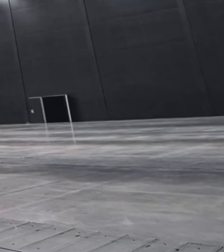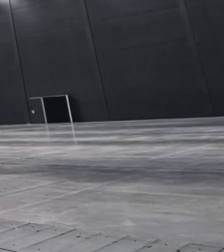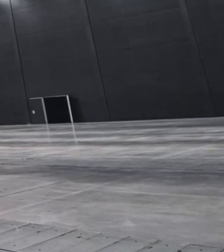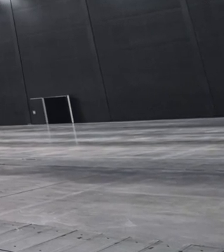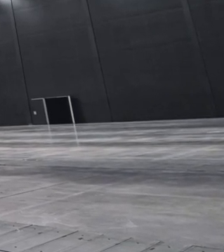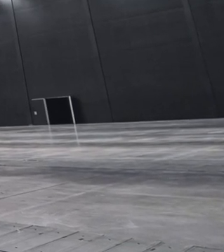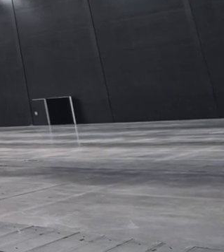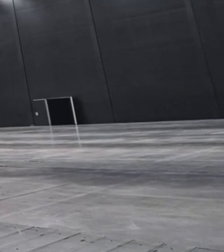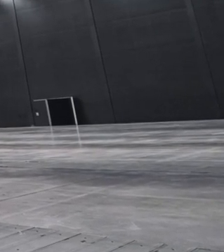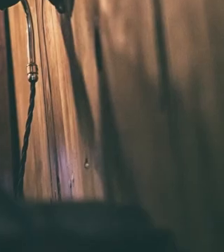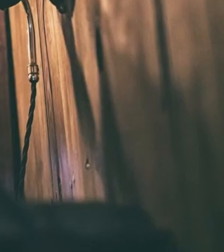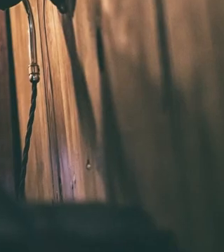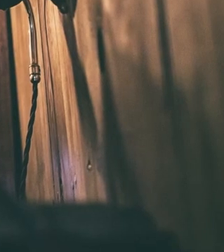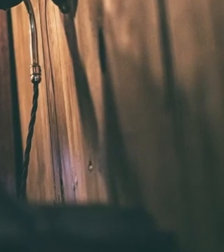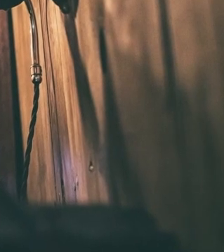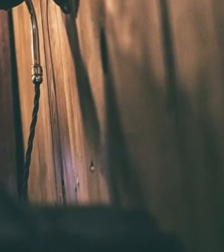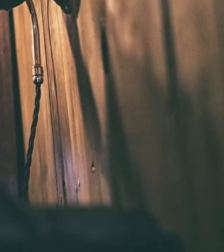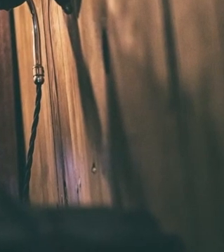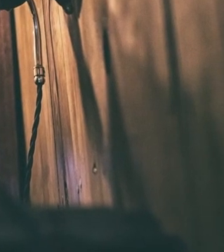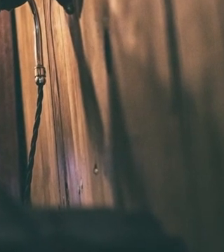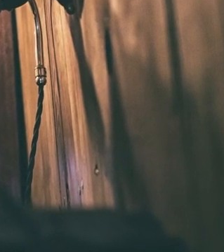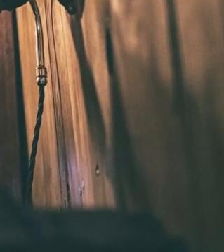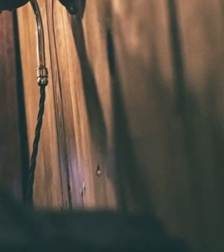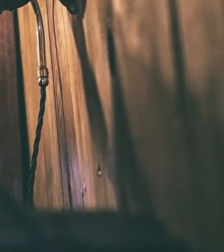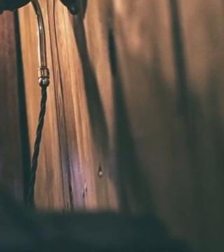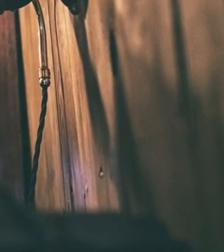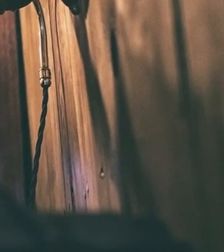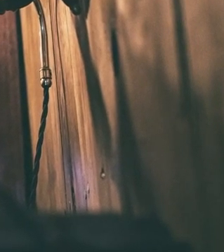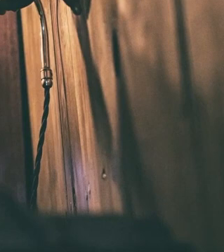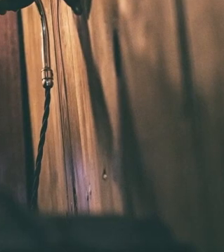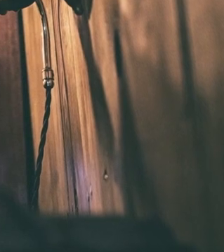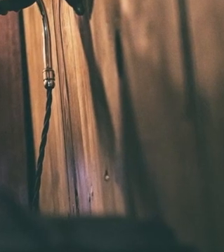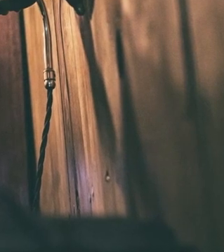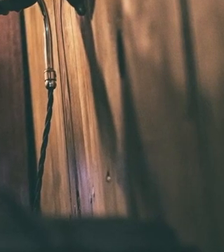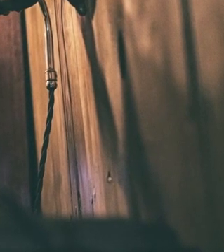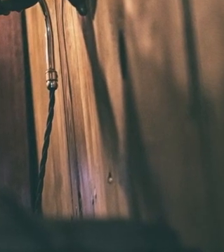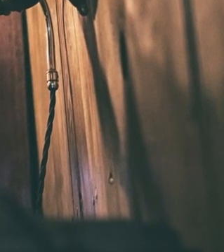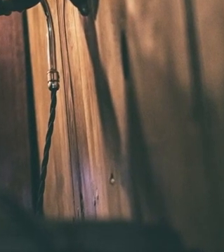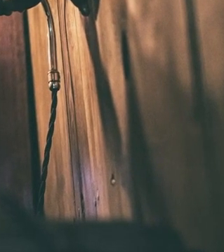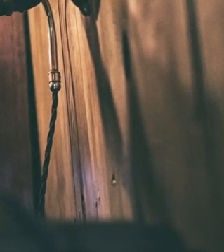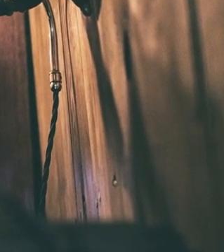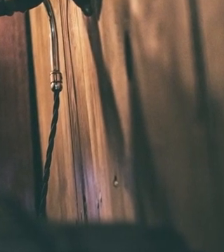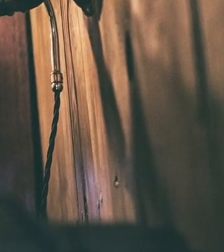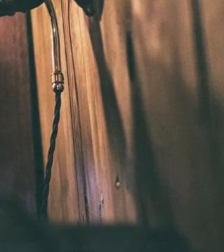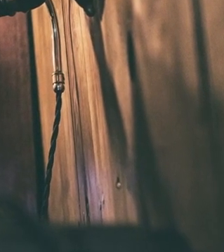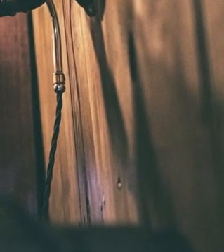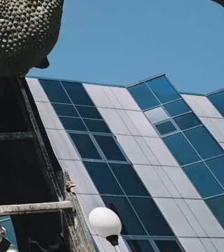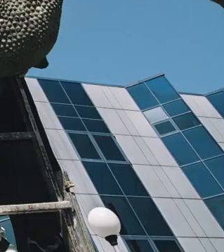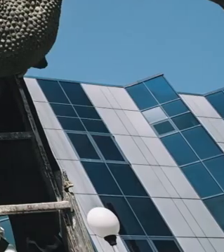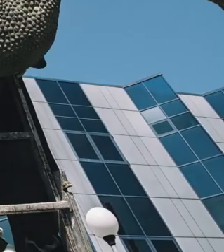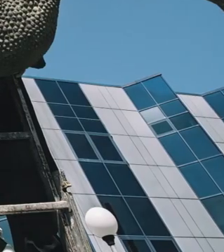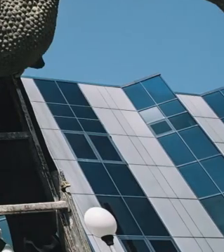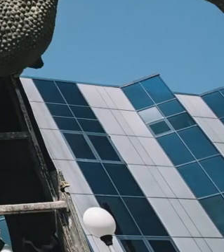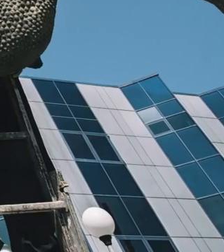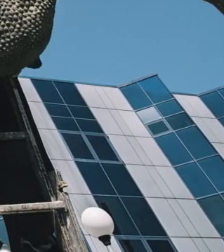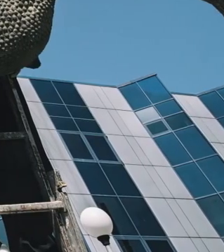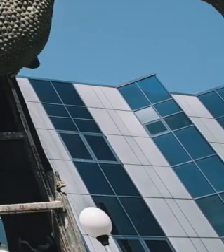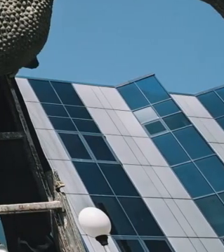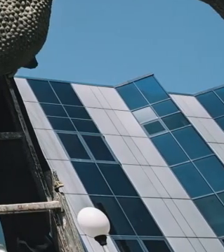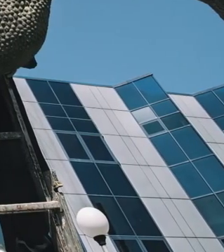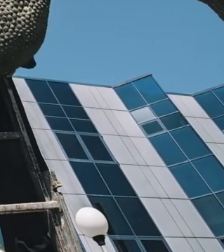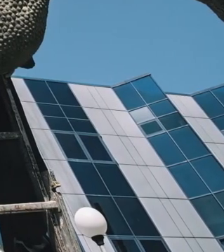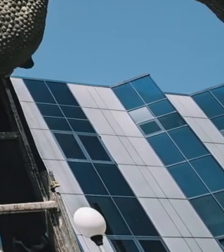czym polega ten proces indywidualnego dostosowania studiów? To jest taki proces, w którym analizując